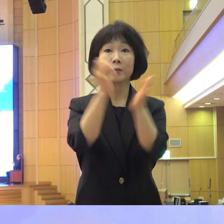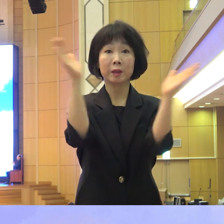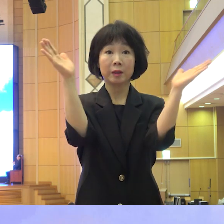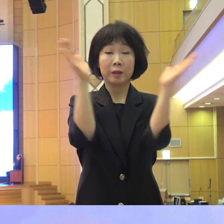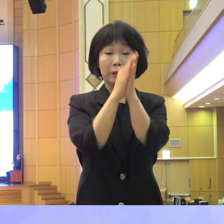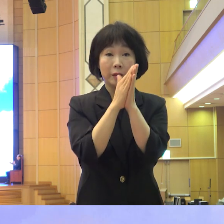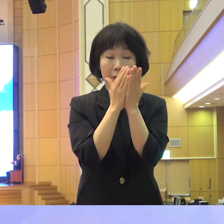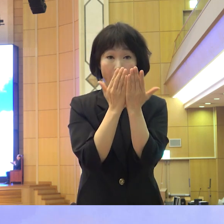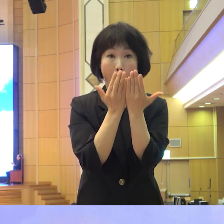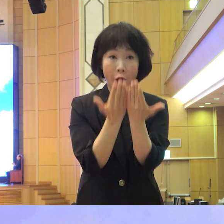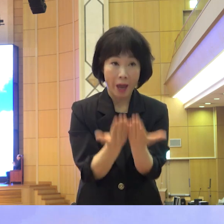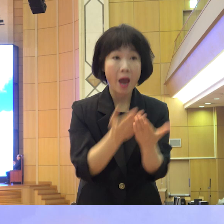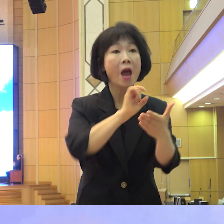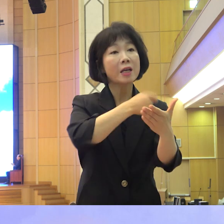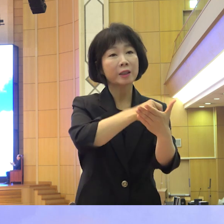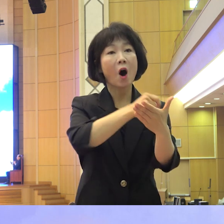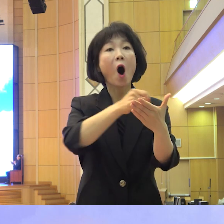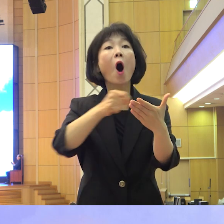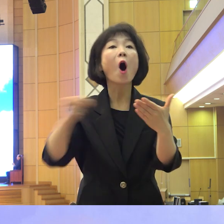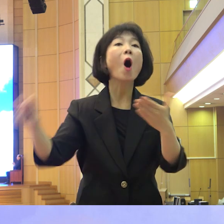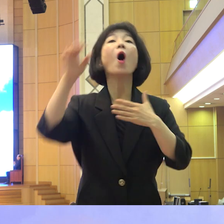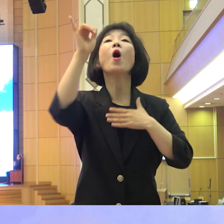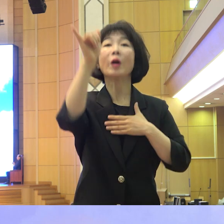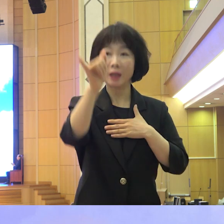사랑하신 성경에